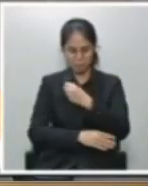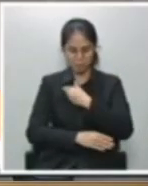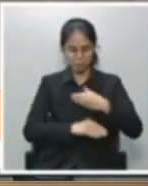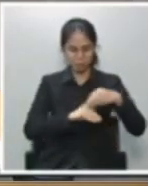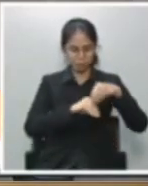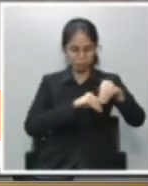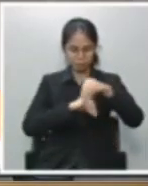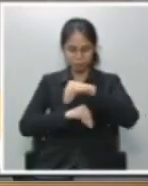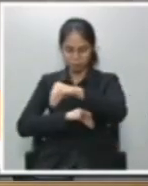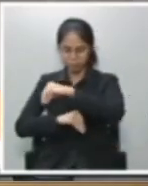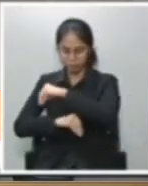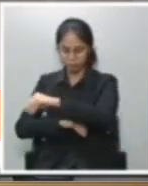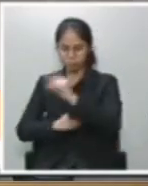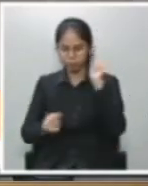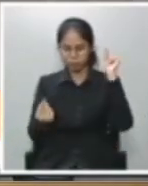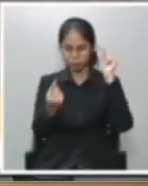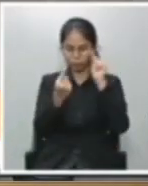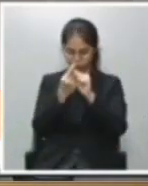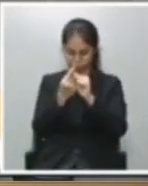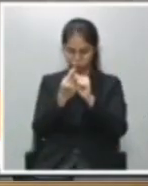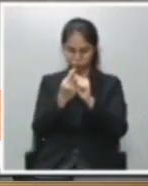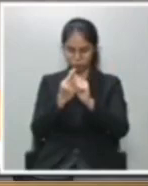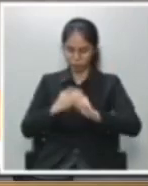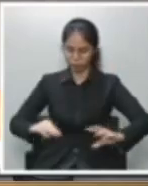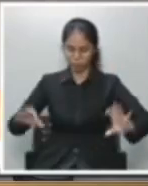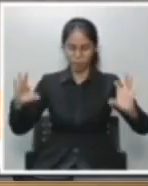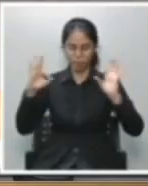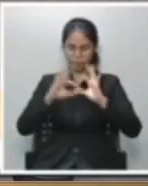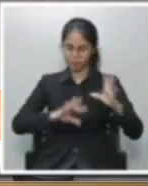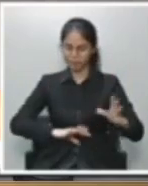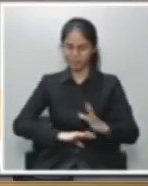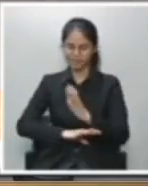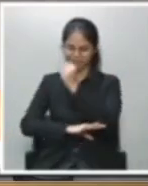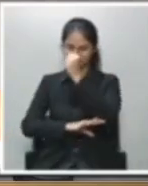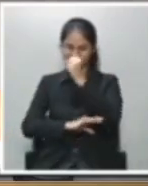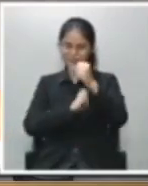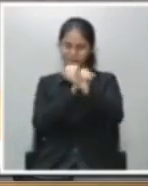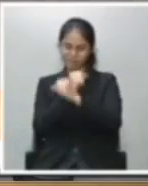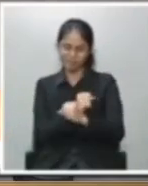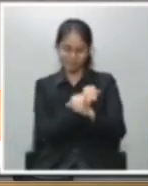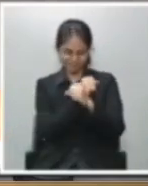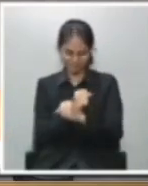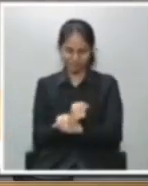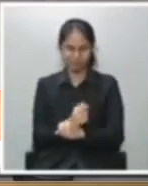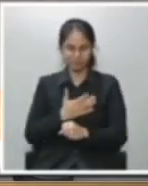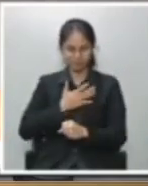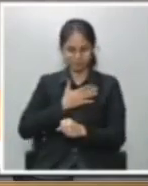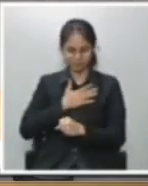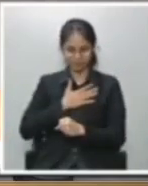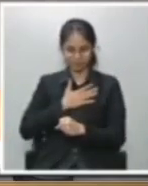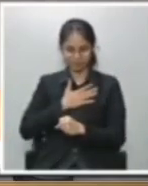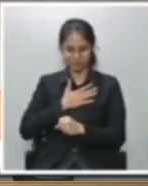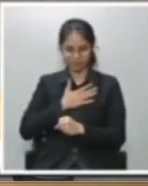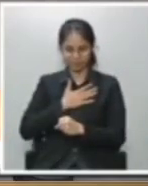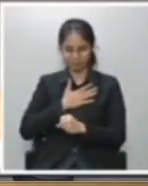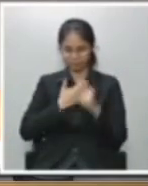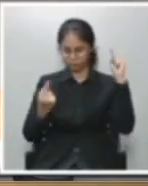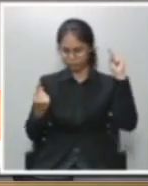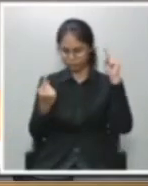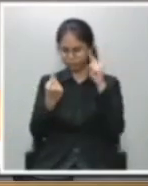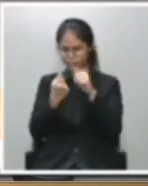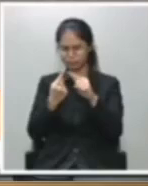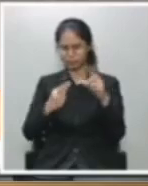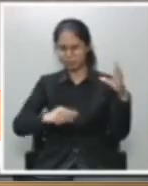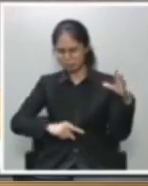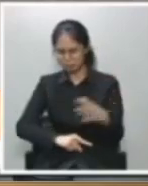าวุธสำคัญในการต่อต้านการยึดอำนาจเราเป็นนักการเมืองที่อยู่ในสภาแห่งนี้